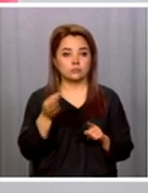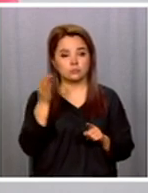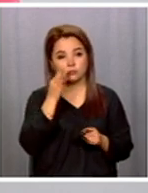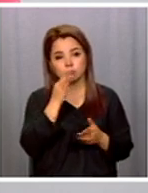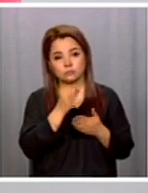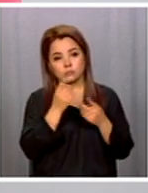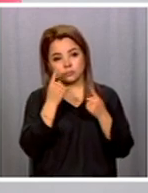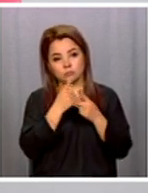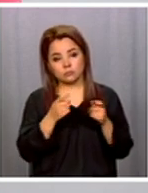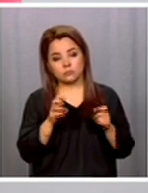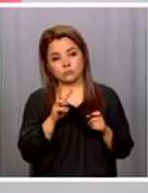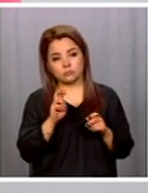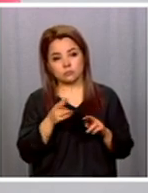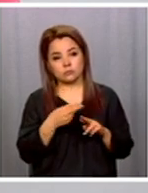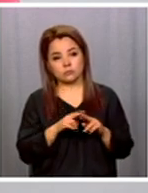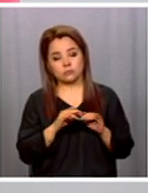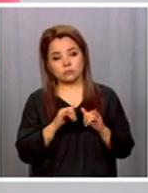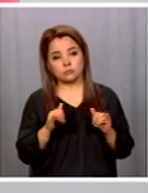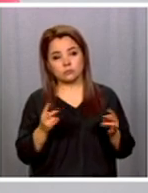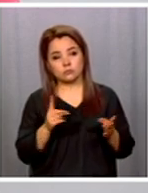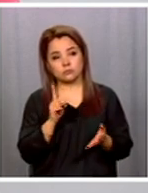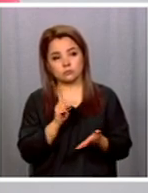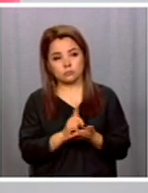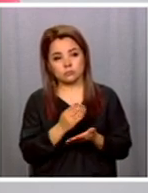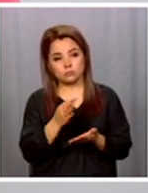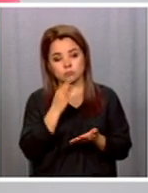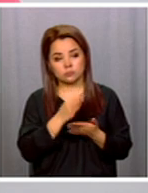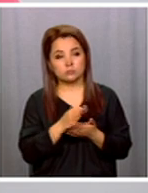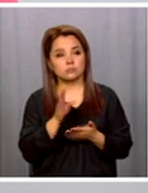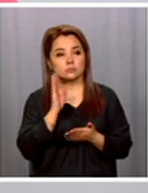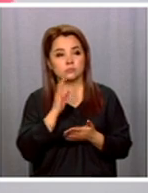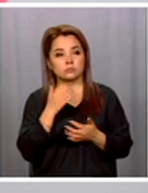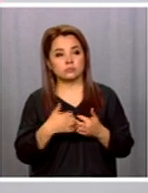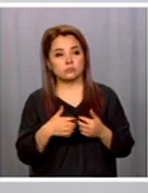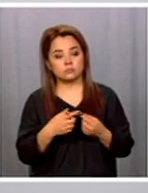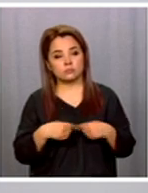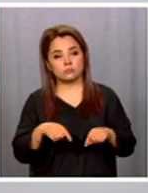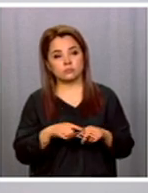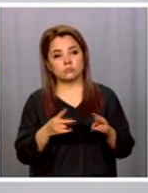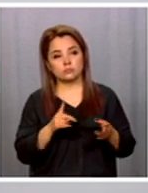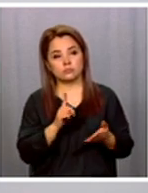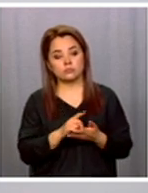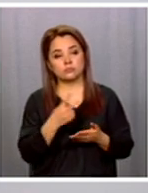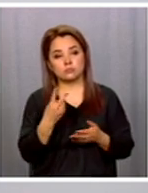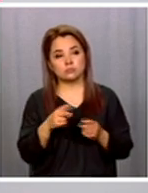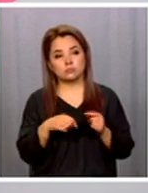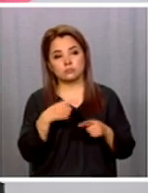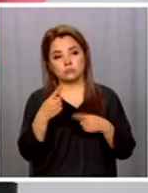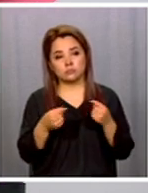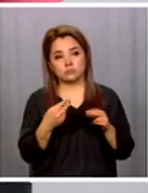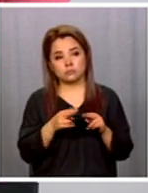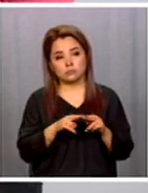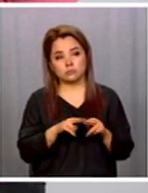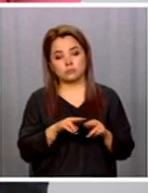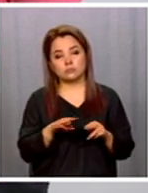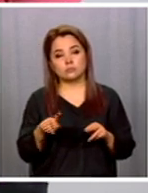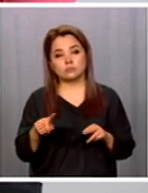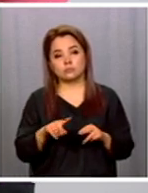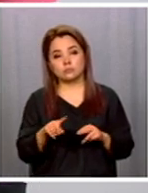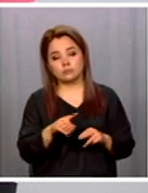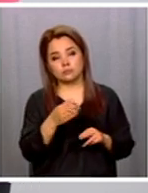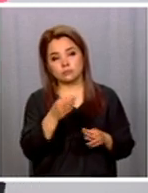жағдай, мүктер көбею үшін міндетті түрде сулы орта керек. Екі талшығымен жүзіп жүрген